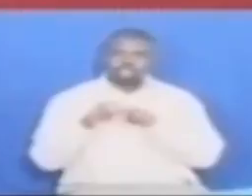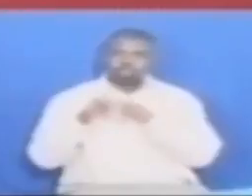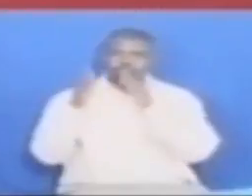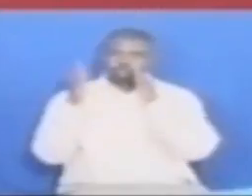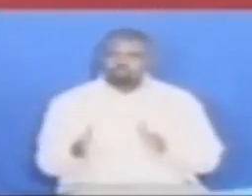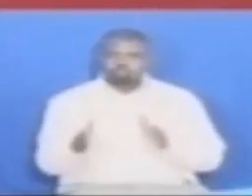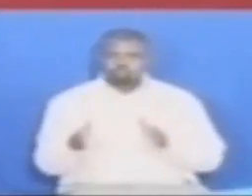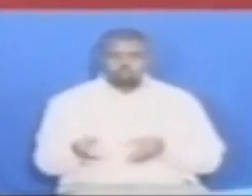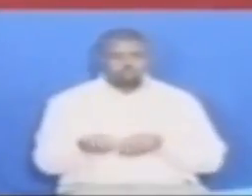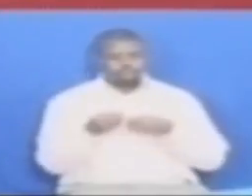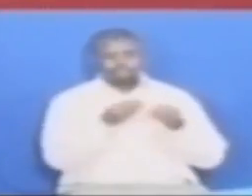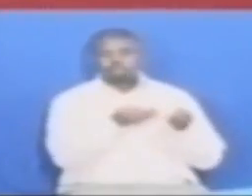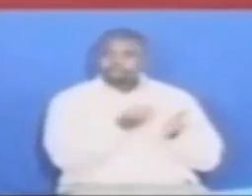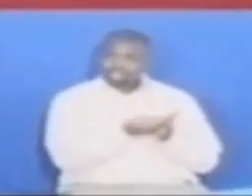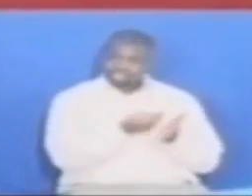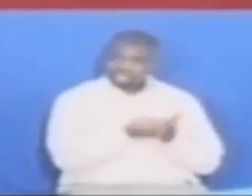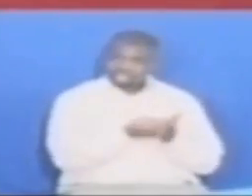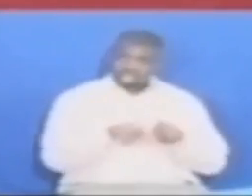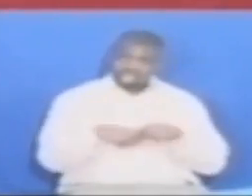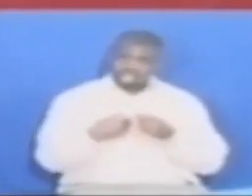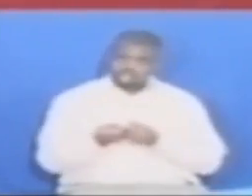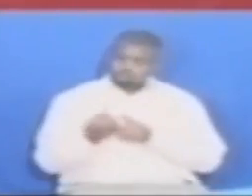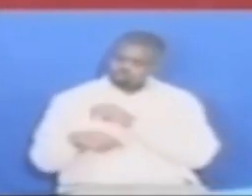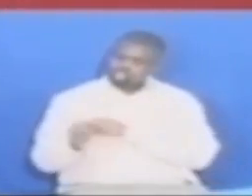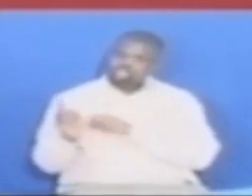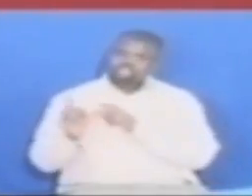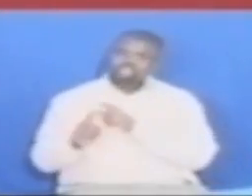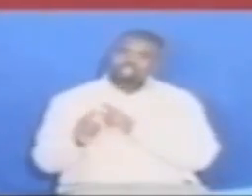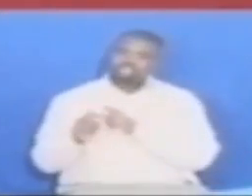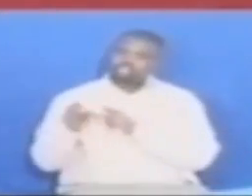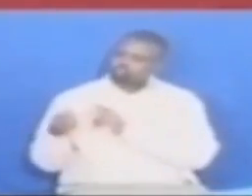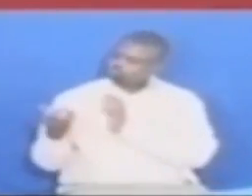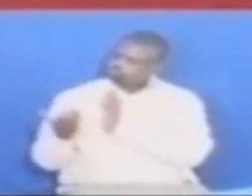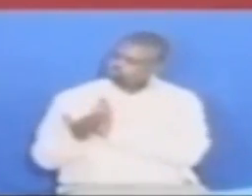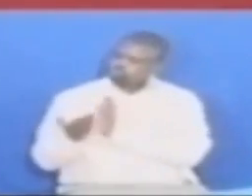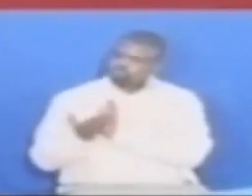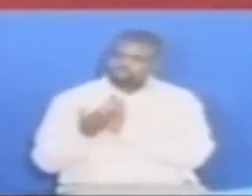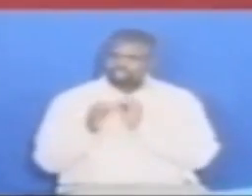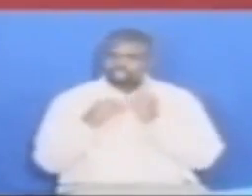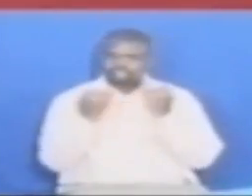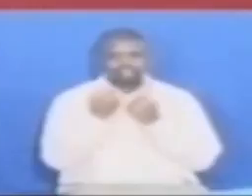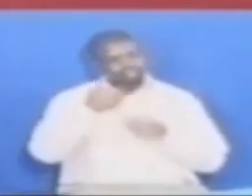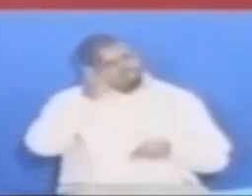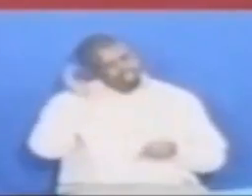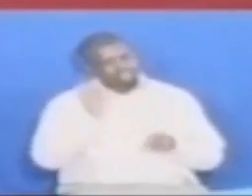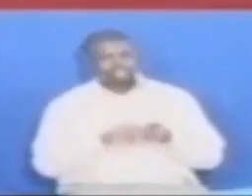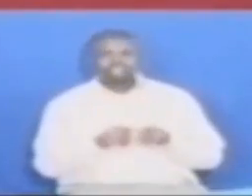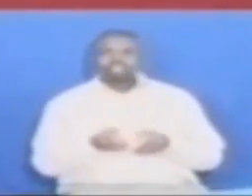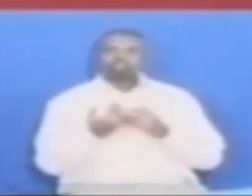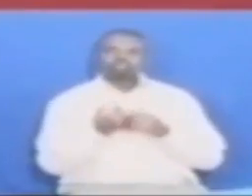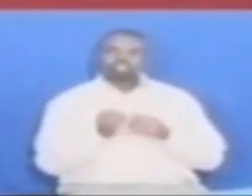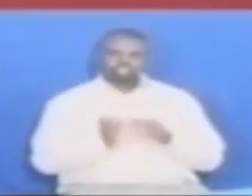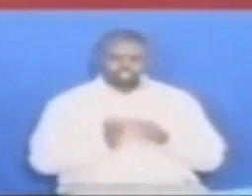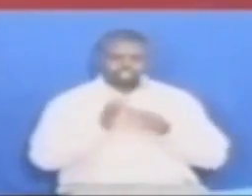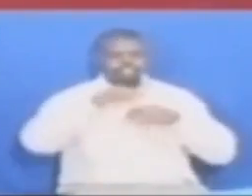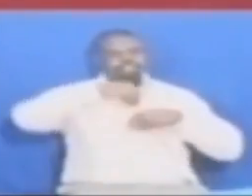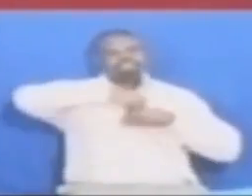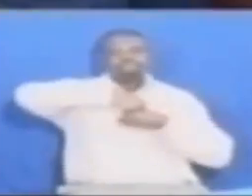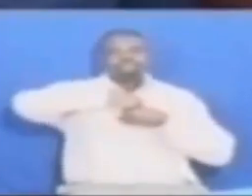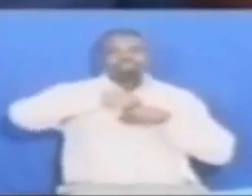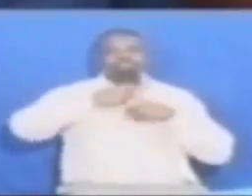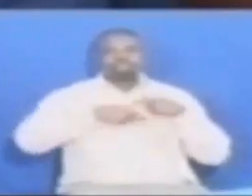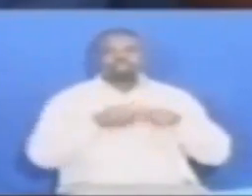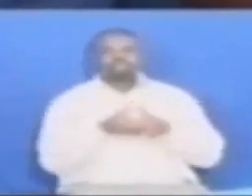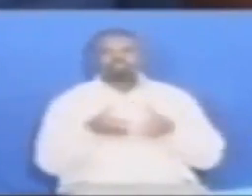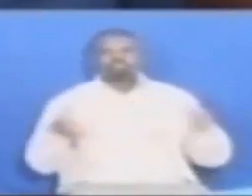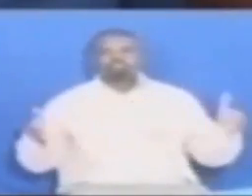nashukuru sana kwa majibu mazuri ya serikali. Lakini na maswali mawili ya nyongeza. Swali la kwanza, katika awamu ya pili ya